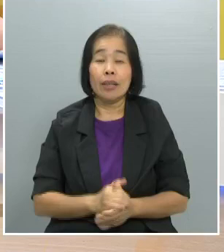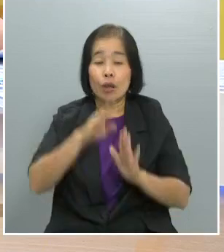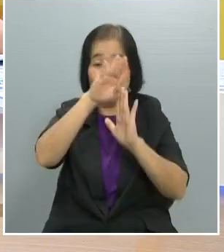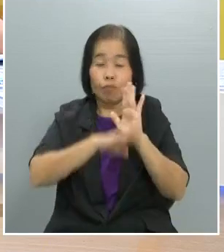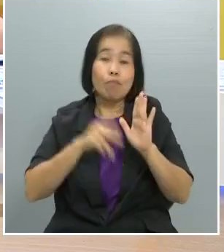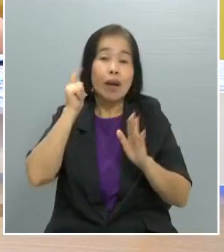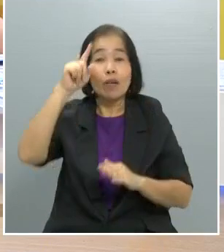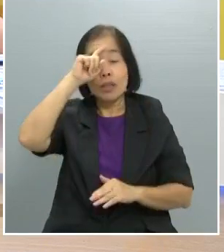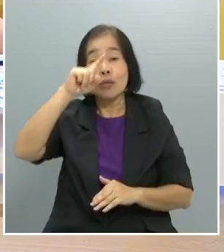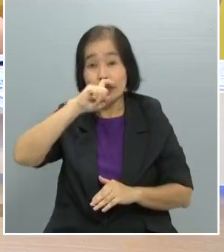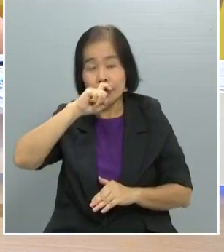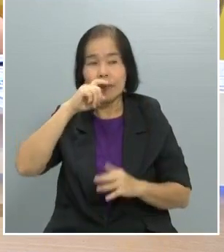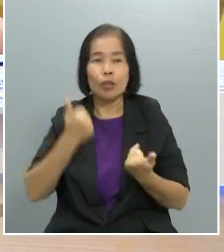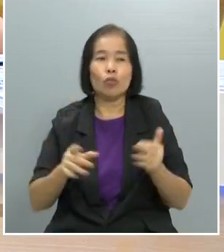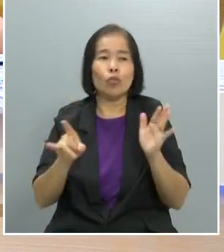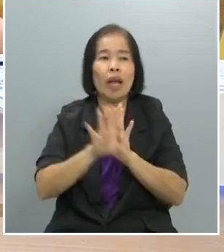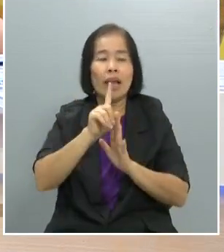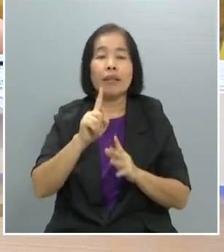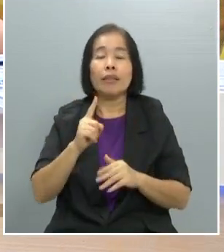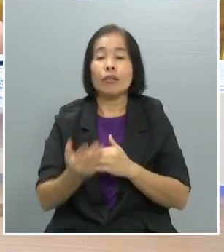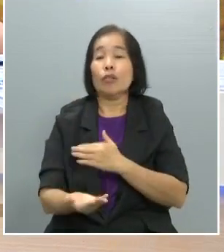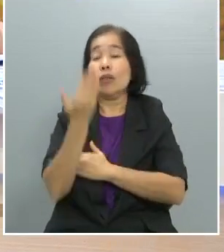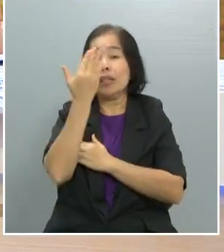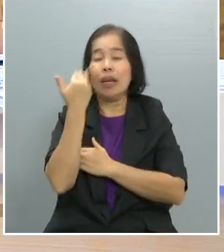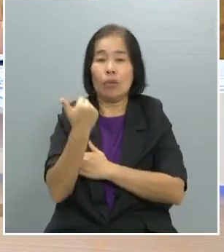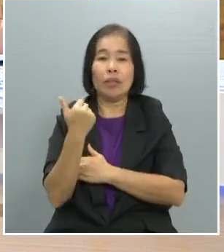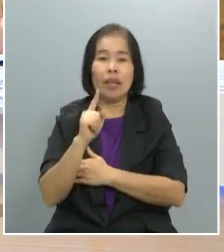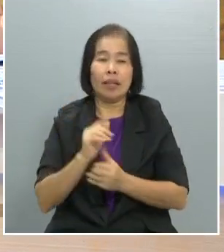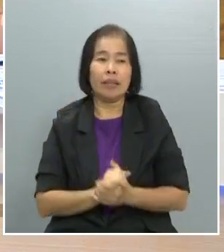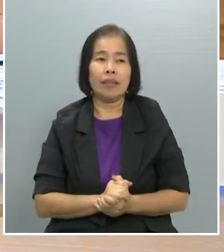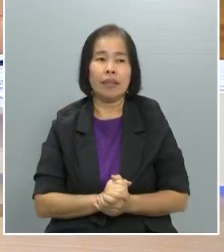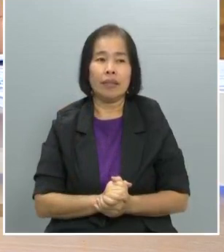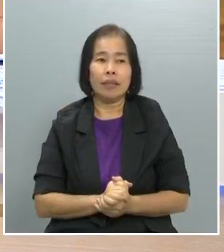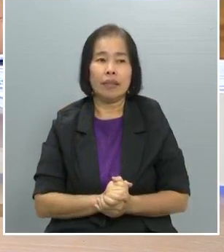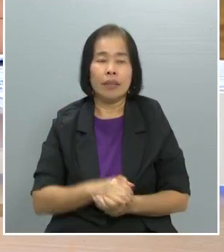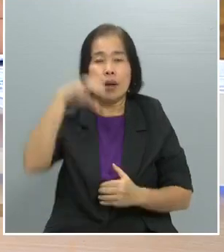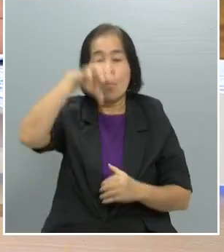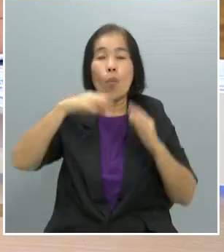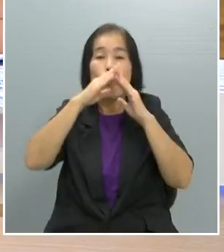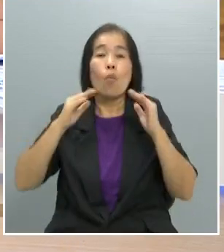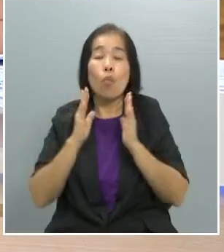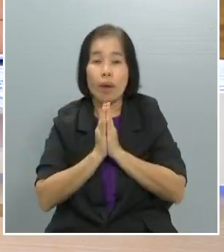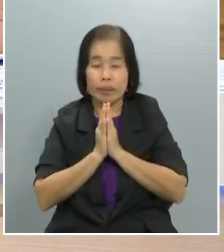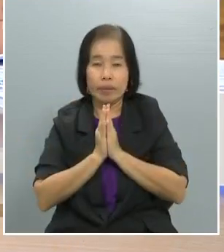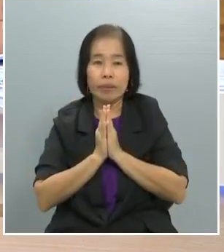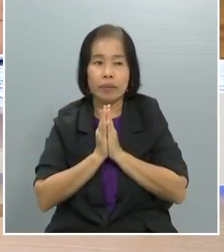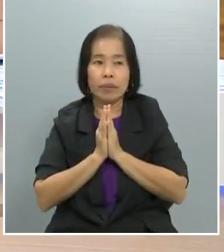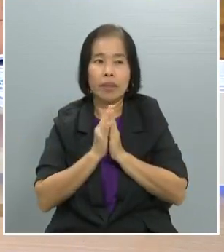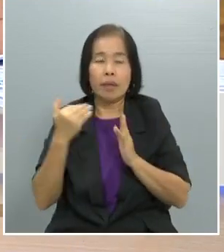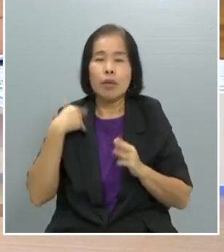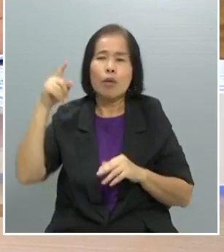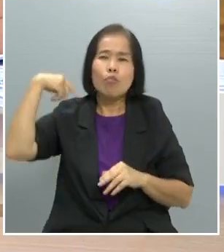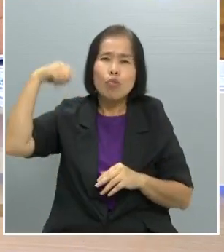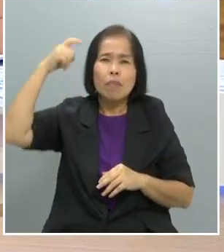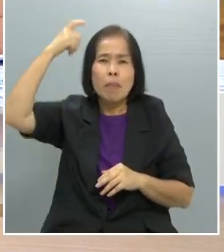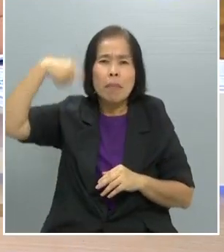เล่าสาธิตเราปิดท้ายภาพเมื่อเช้านี้ท่านผู้ชมครับที่ศาลา2วัดผาสุกมณีจากน้องตะวันที่เสียชีวิต